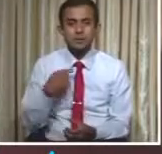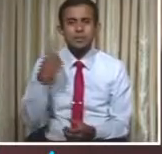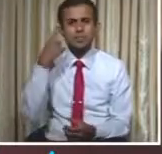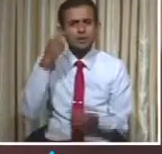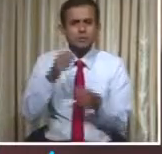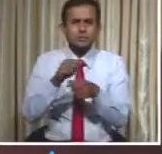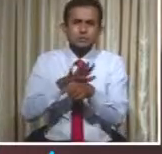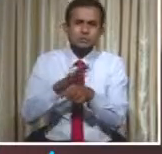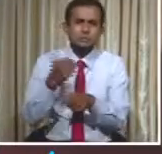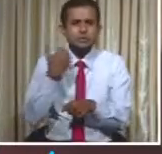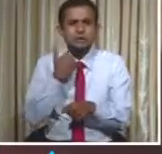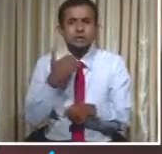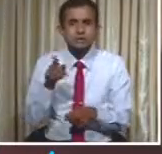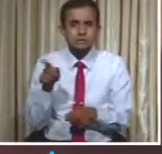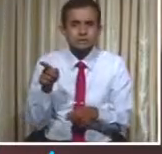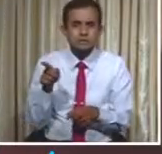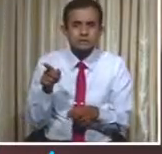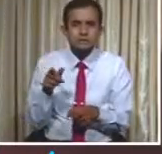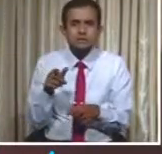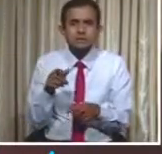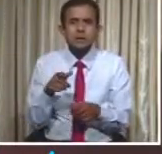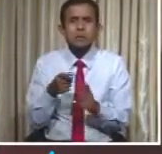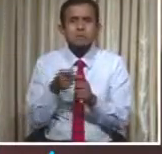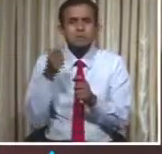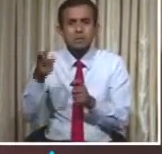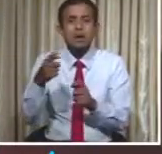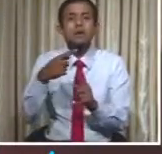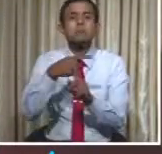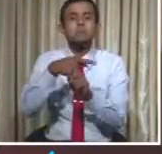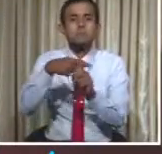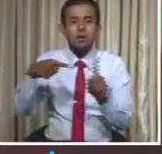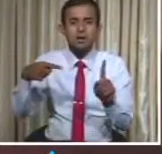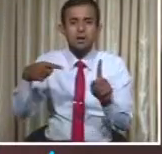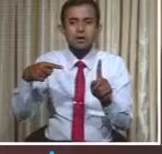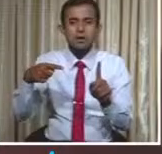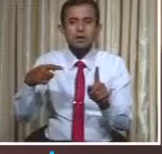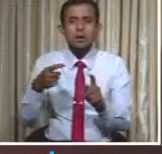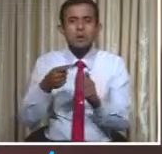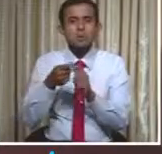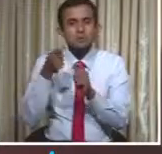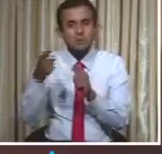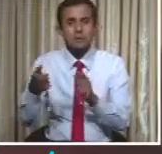කොරෝනා ව්‍යසනය නිසා සමහර තැන්වල පඩි ගෙවන්නේ පඩි භාගයයි. සමහර